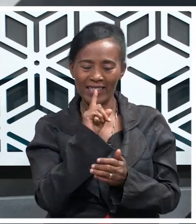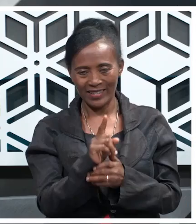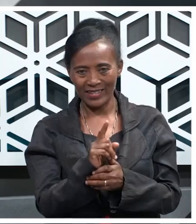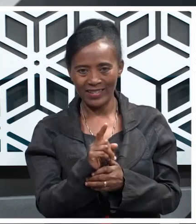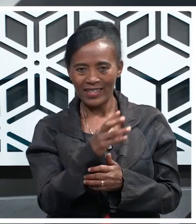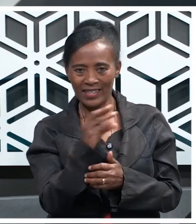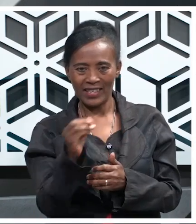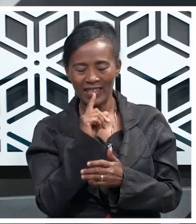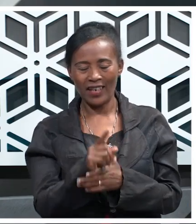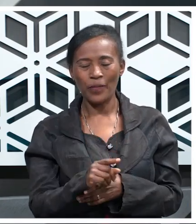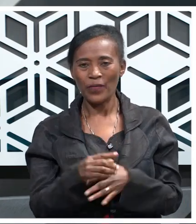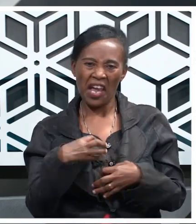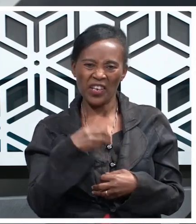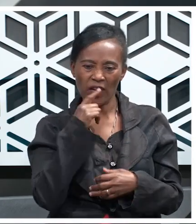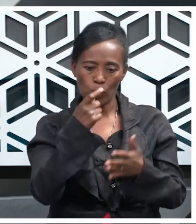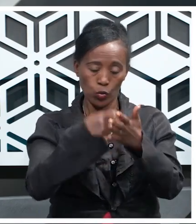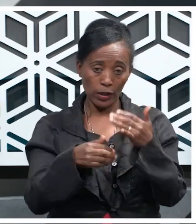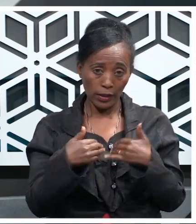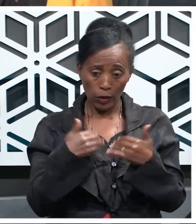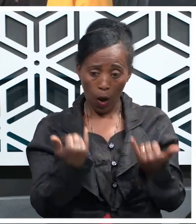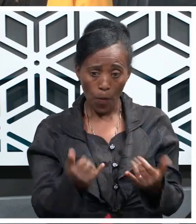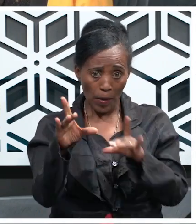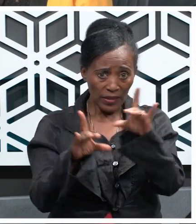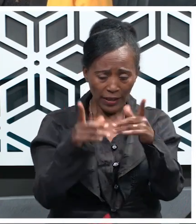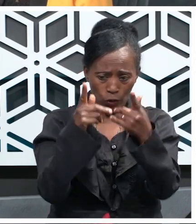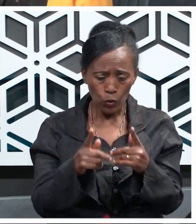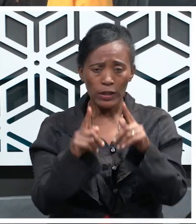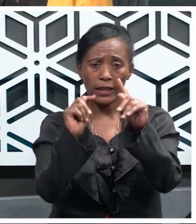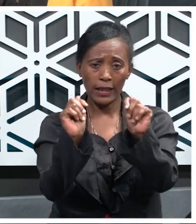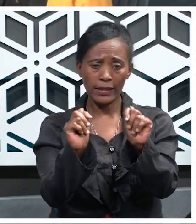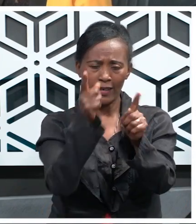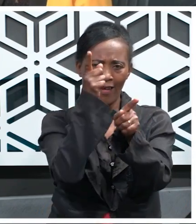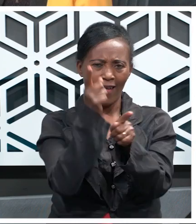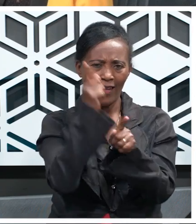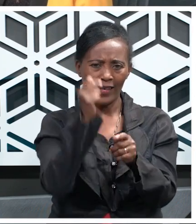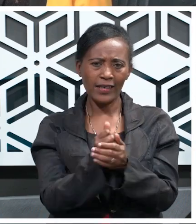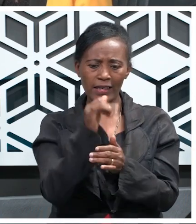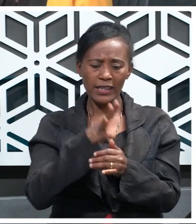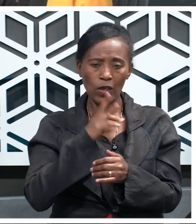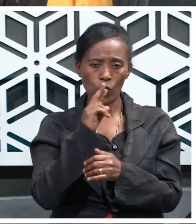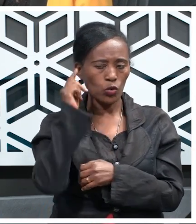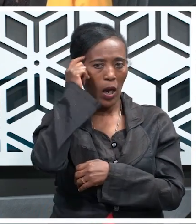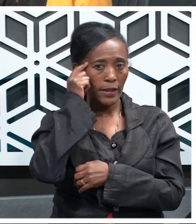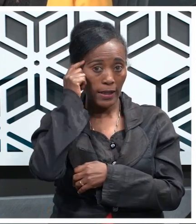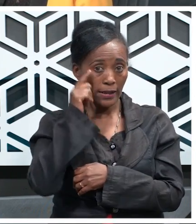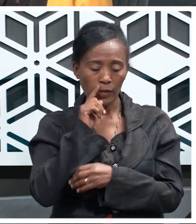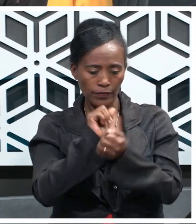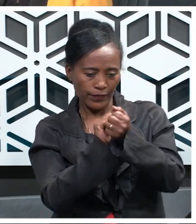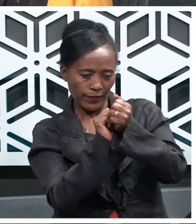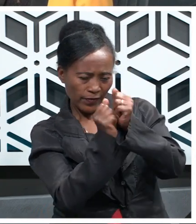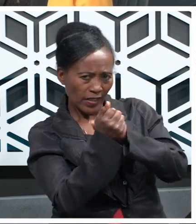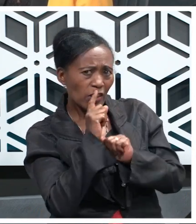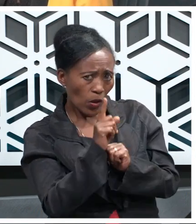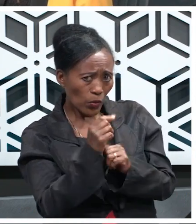ጀስት እንደ ፈን ነው የማየው አይከፋኝም እኔ ውጤት አለው አሁን በመታደርጊው ጥረት ልክ የሰዎች